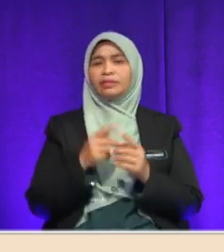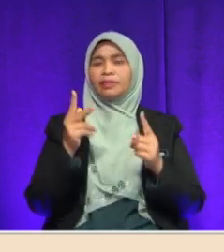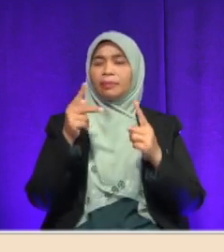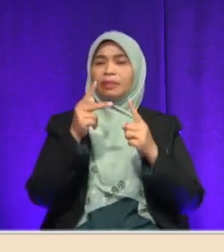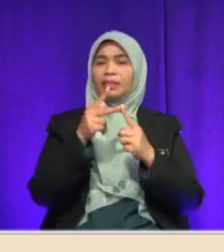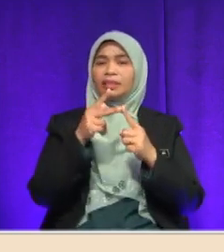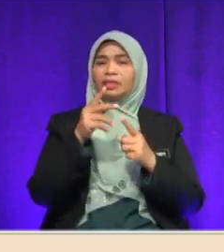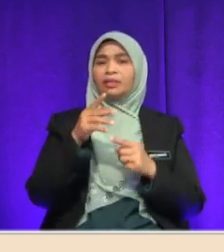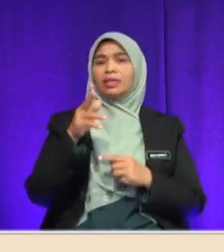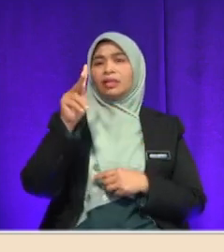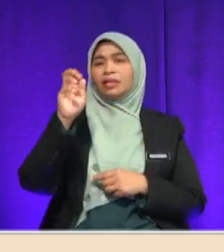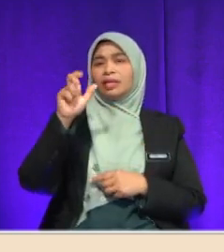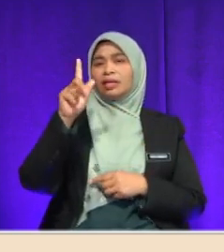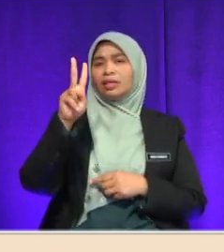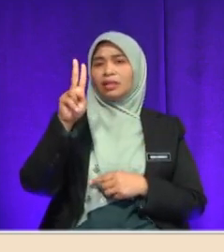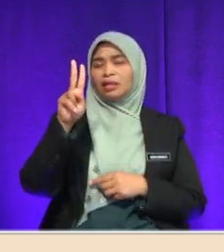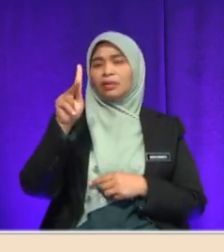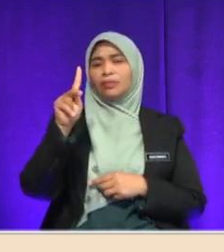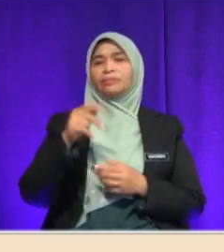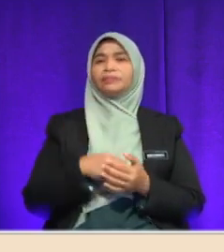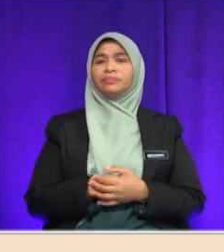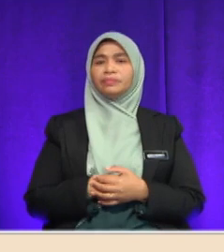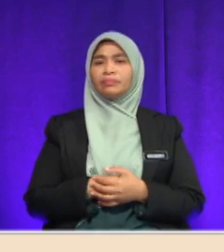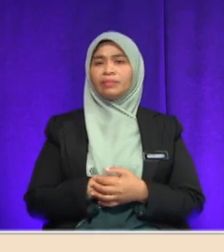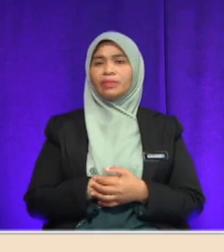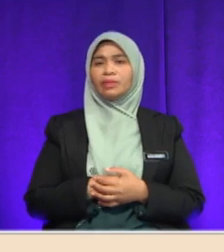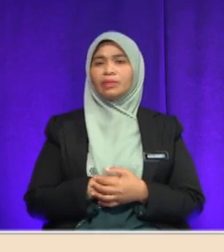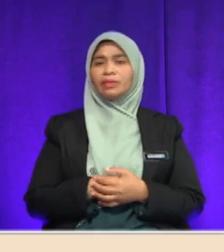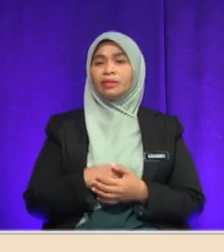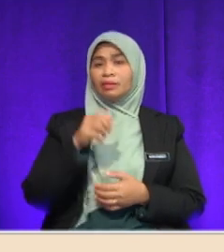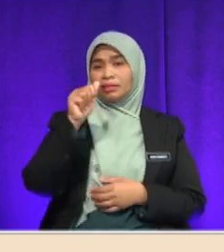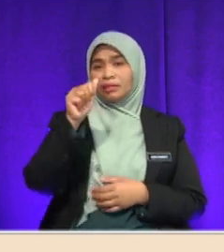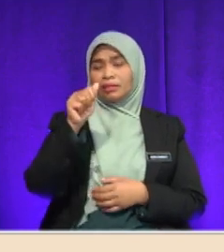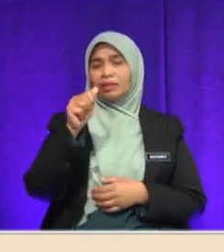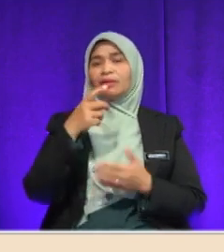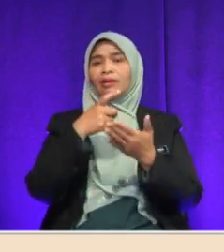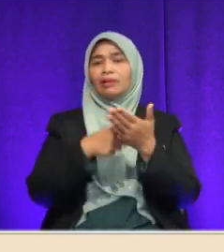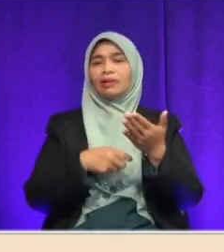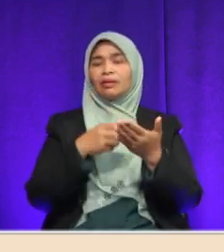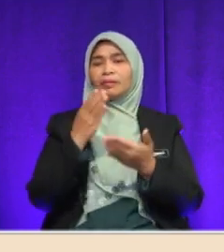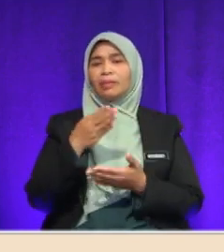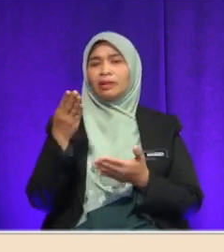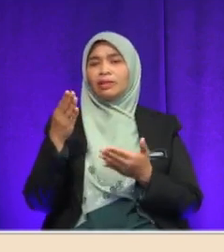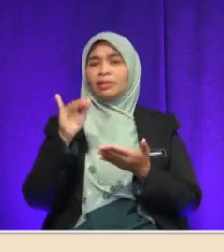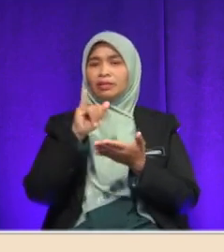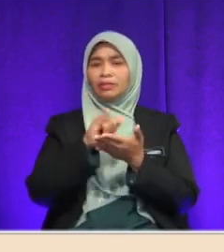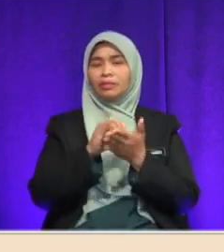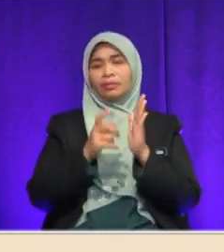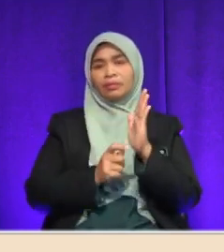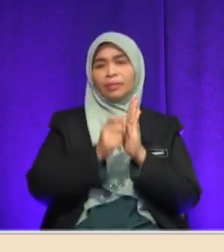ke kanan sekarang? Okey, ini yang dimaksudkan dengan soalan. Okey, A, harga barang itu meningkat. Okey,